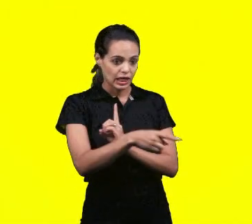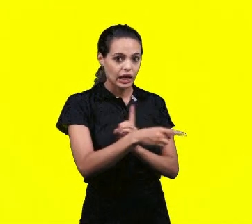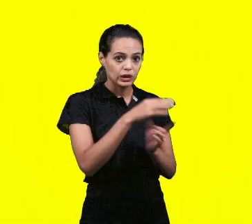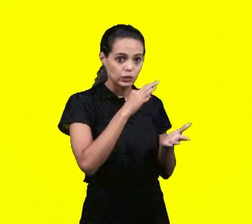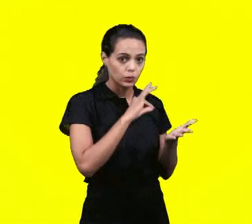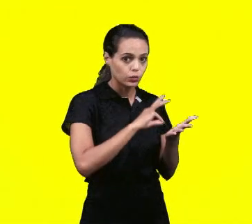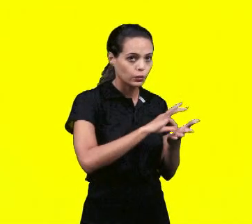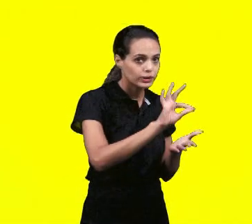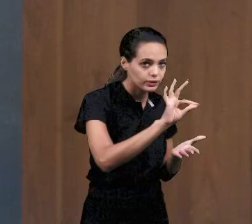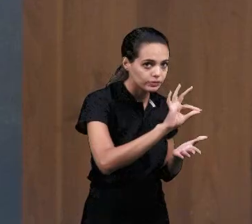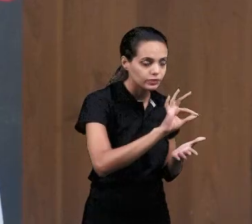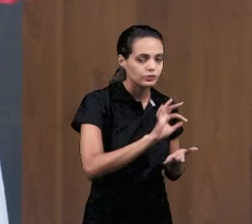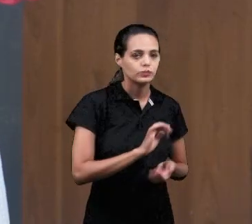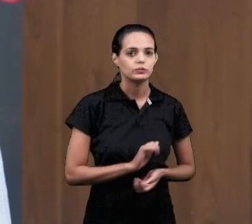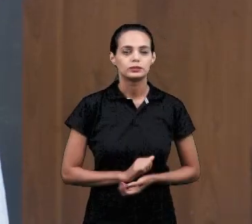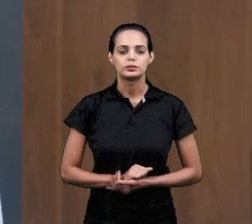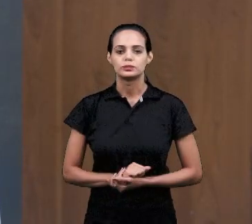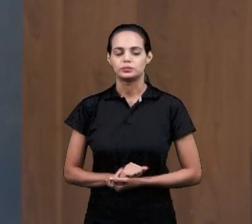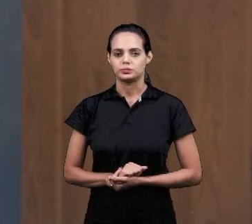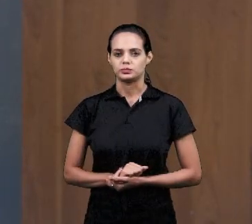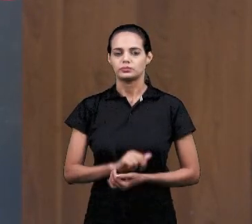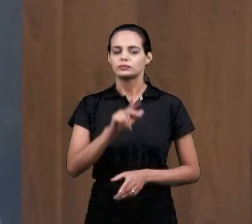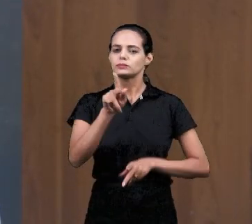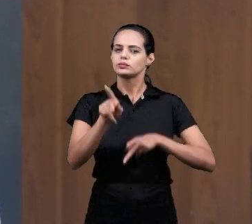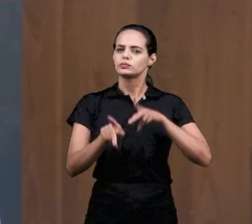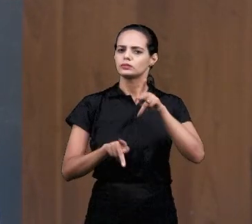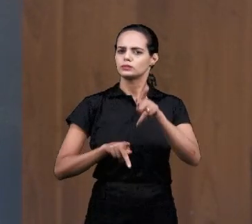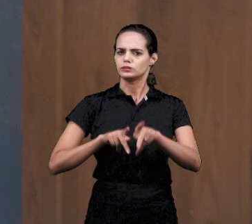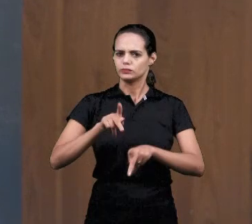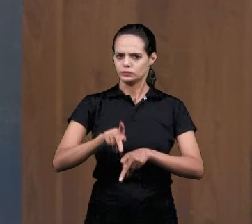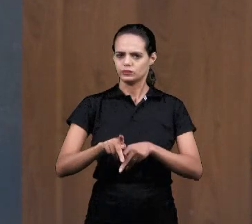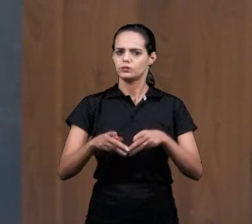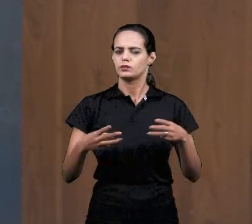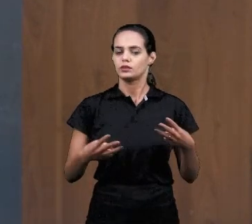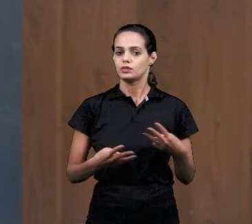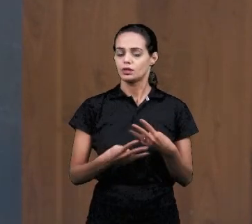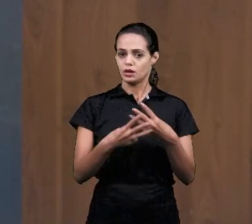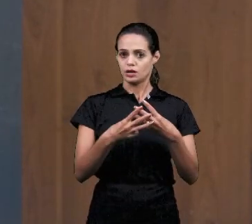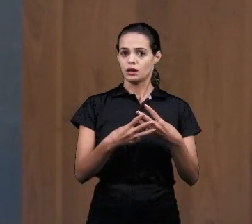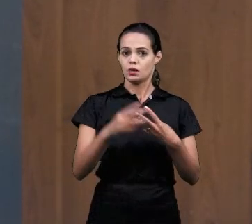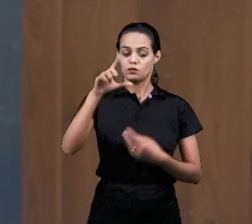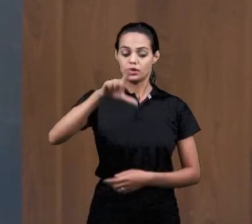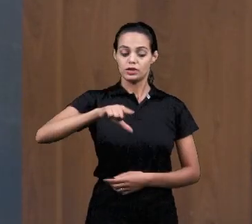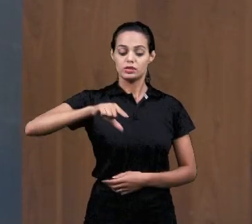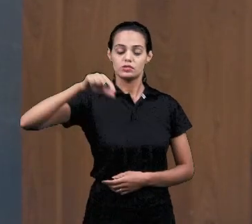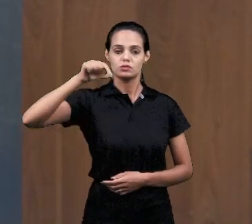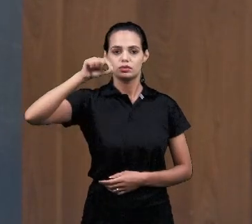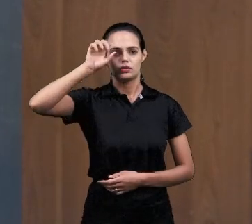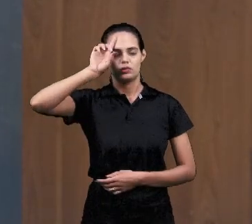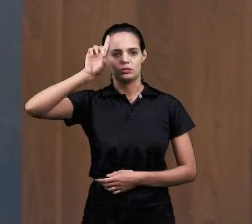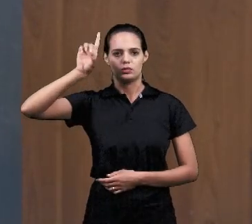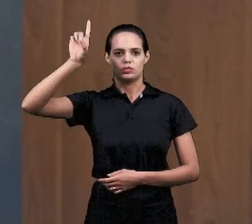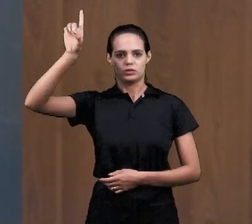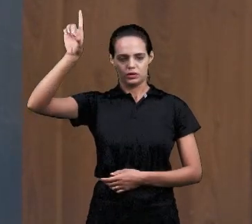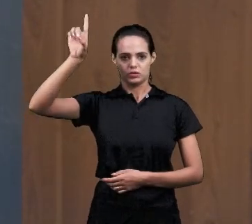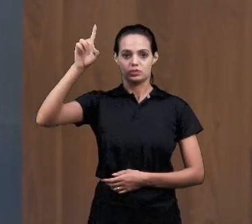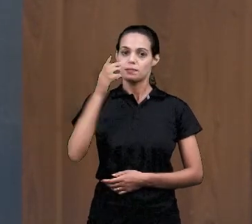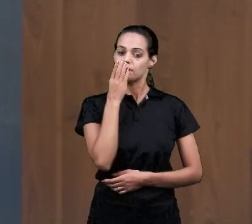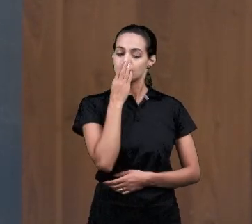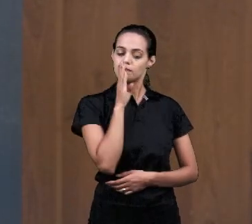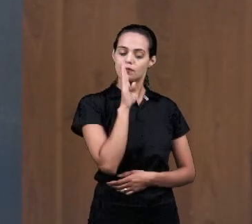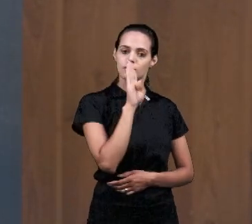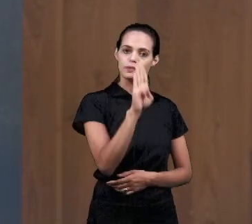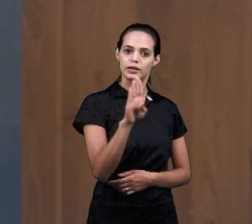Le peuple d'Israël a été choisi par Dieu. Le Seigneur leur a fait une promesse de donner